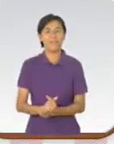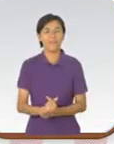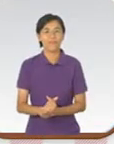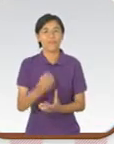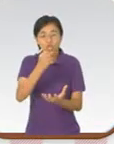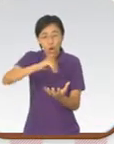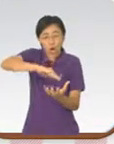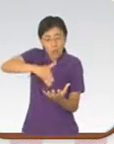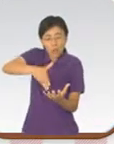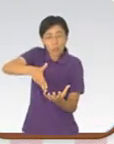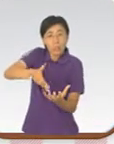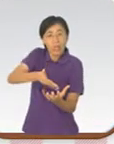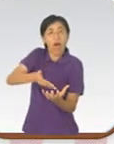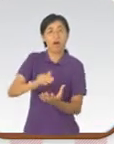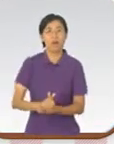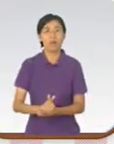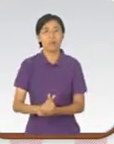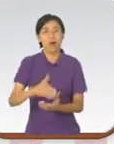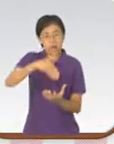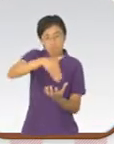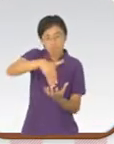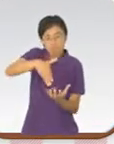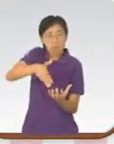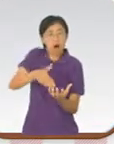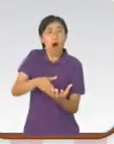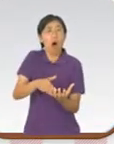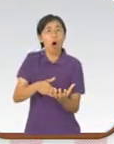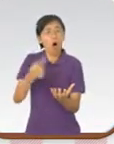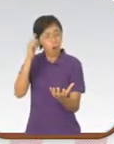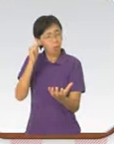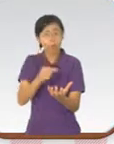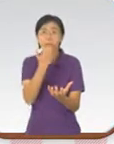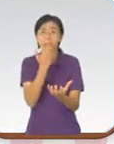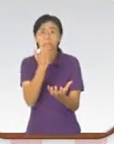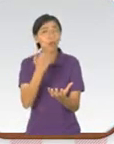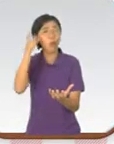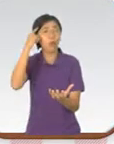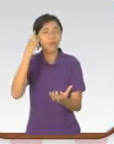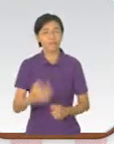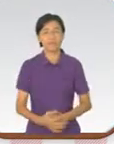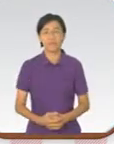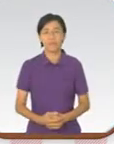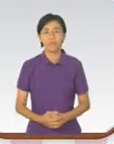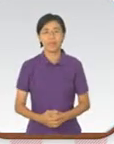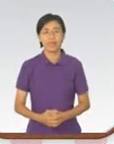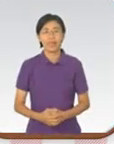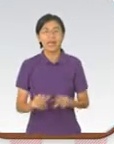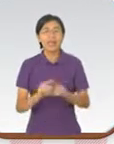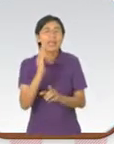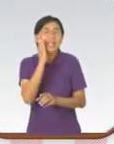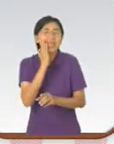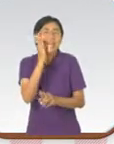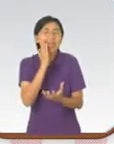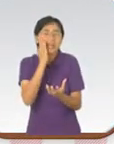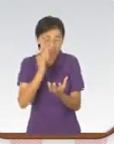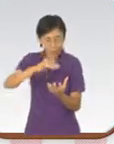คะ นี่ถ้าไม่กินเข้าไปก็ไม่รู้ว่าเป็นเผือกนะครับ ใช่ นะคะมันก็จะเป็นเหมือนครีมอย่างที่บอกว่าถ้าอย่